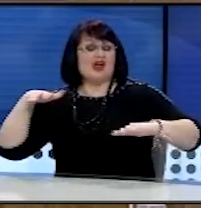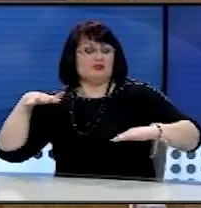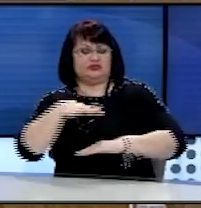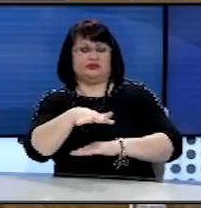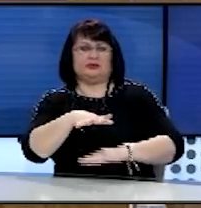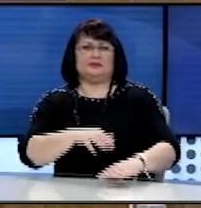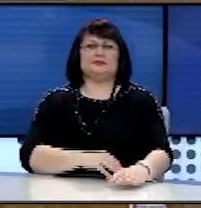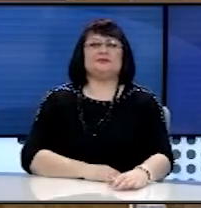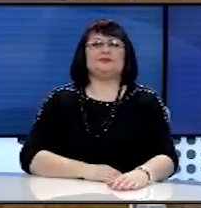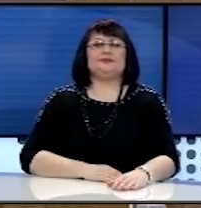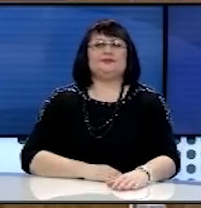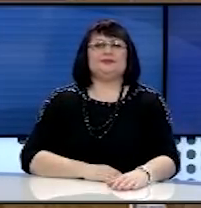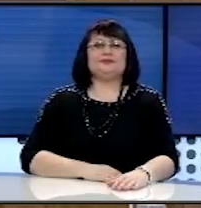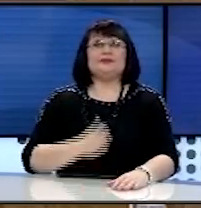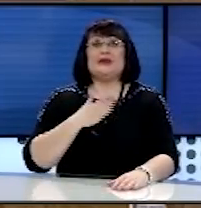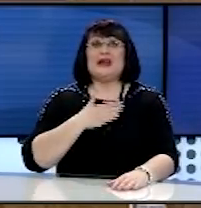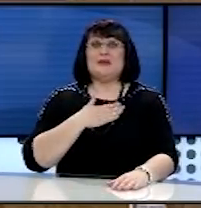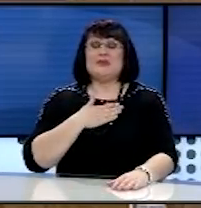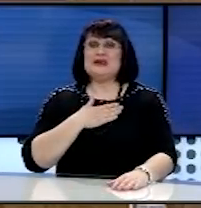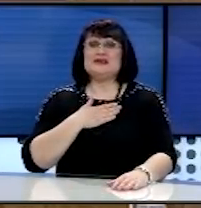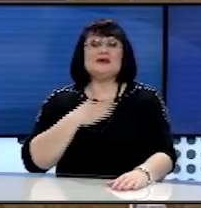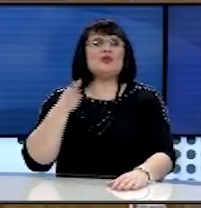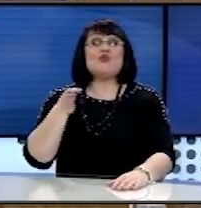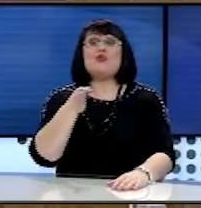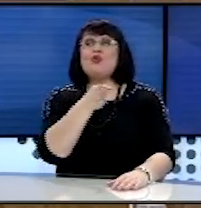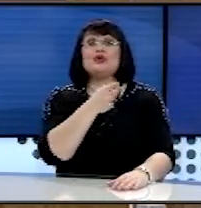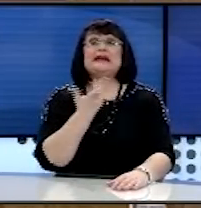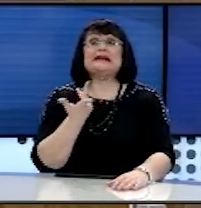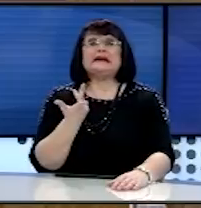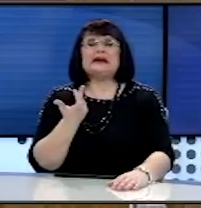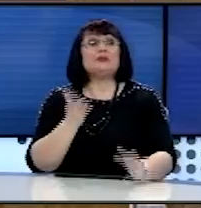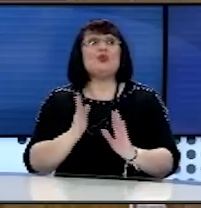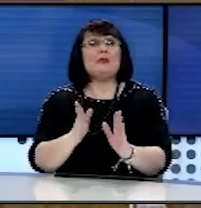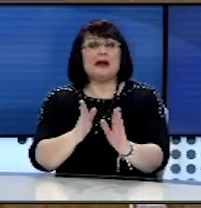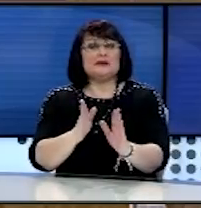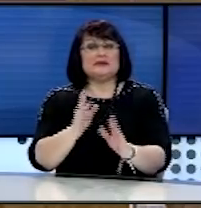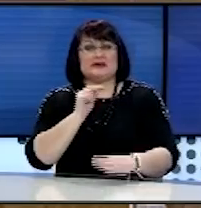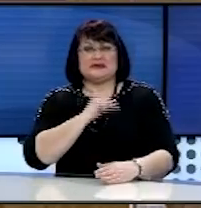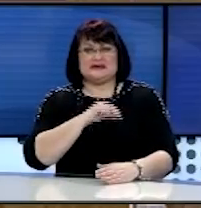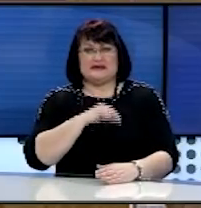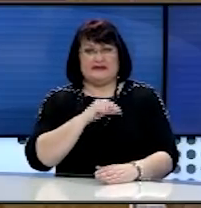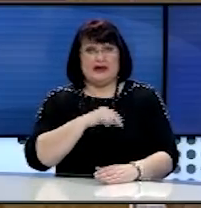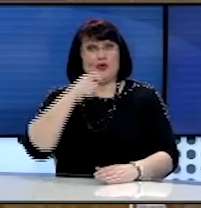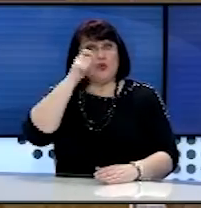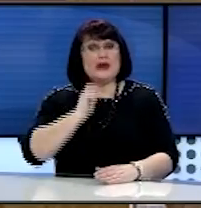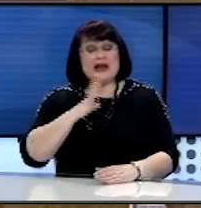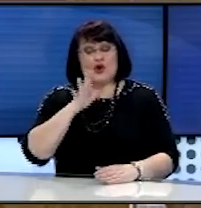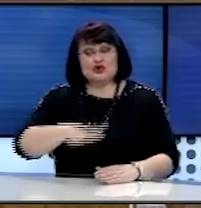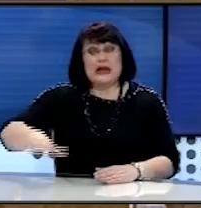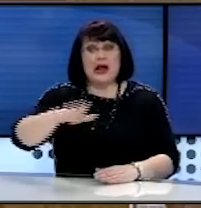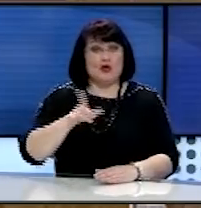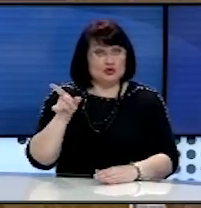χώρα. Η δική μας πηξίδα στις εξελίξεις είναι το συμφέρον του ουκρανικού